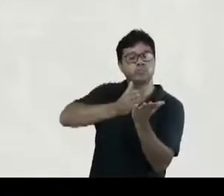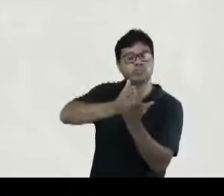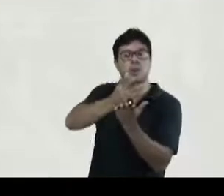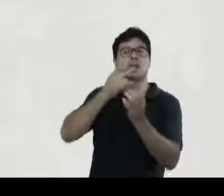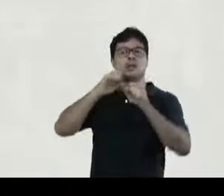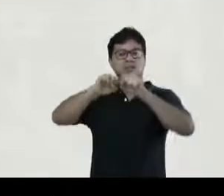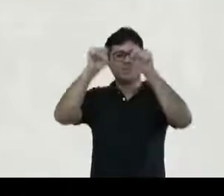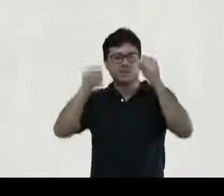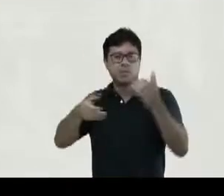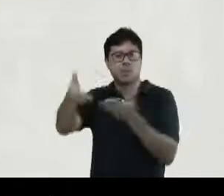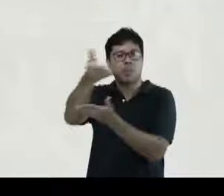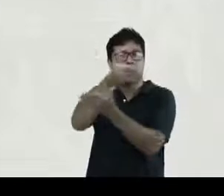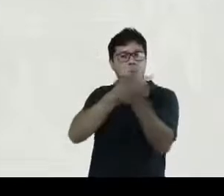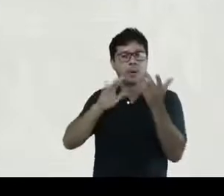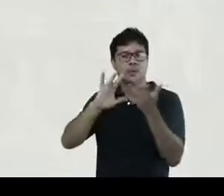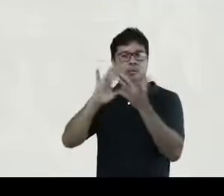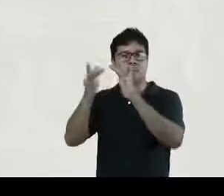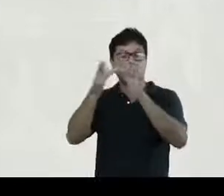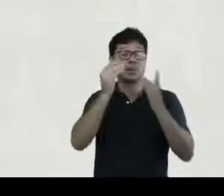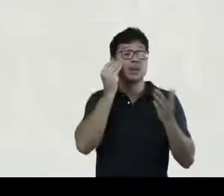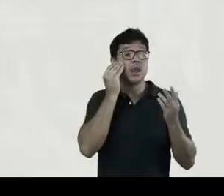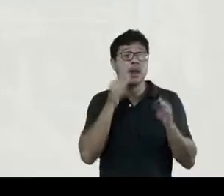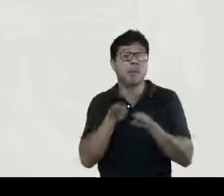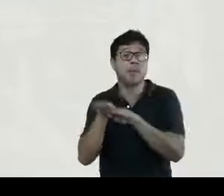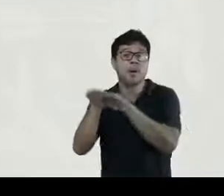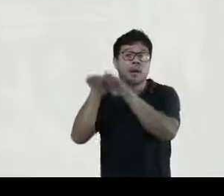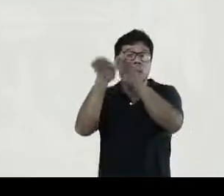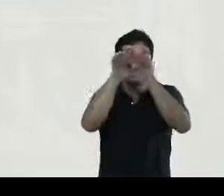Beziehungen normiert.